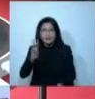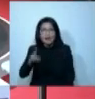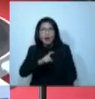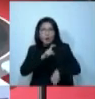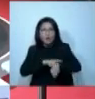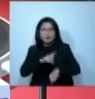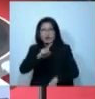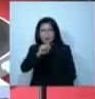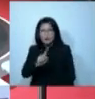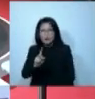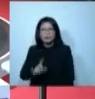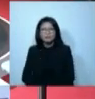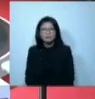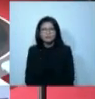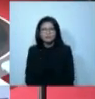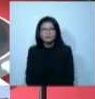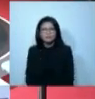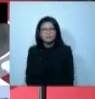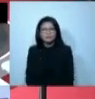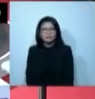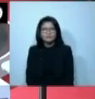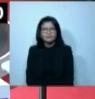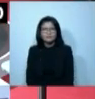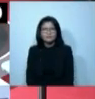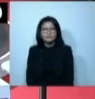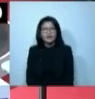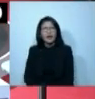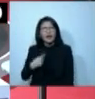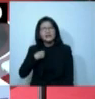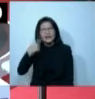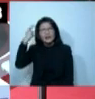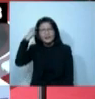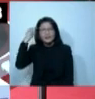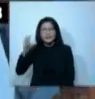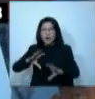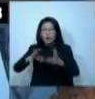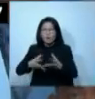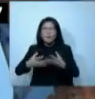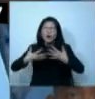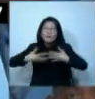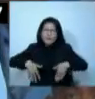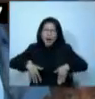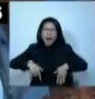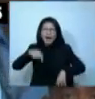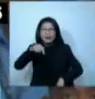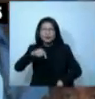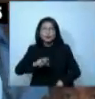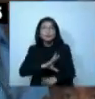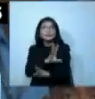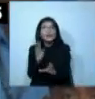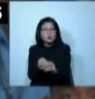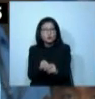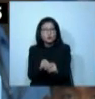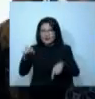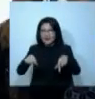perlu diulang lagi nggak di yang ada di debat capres perdana kemarin untuk cawapres nanti, Kang Ujang? Ya, tetap